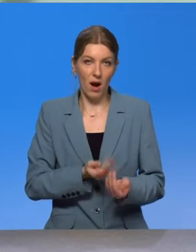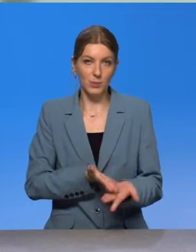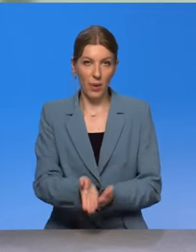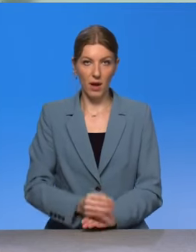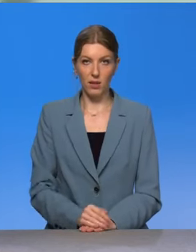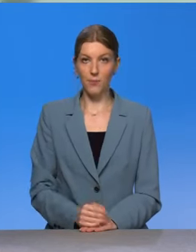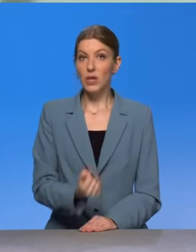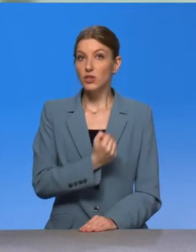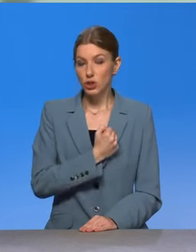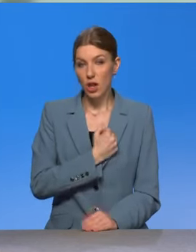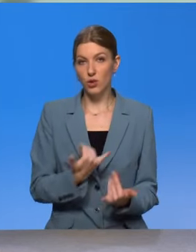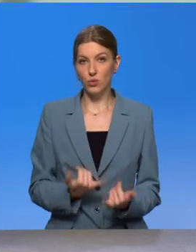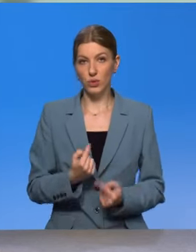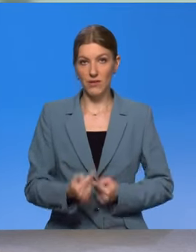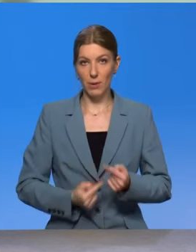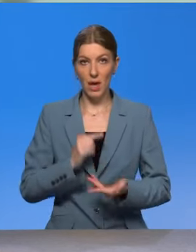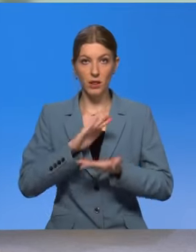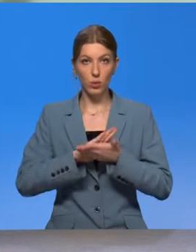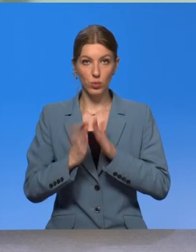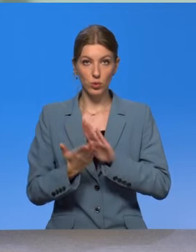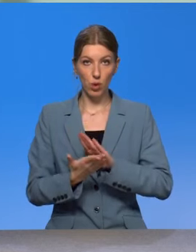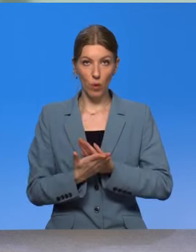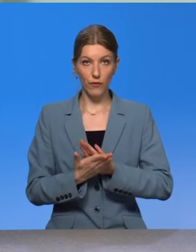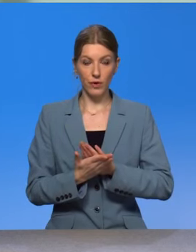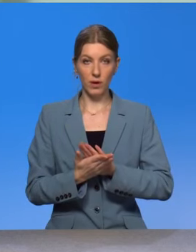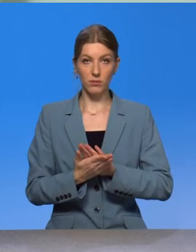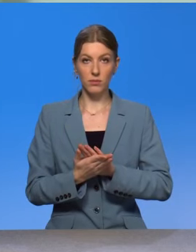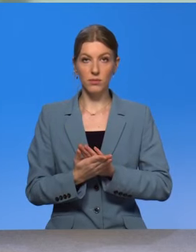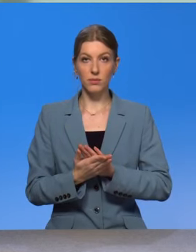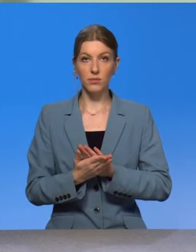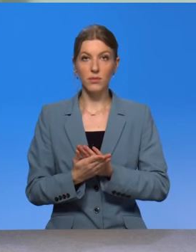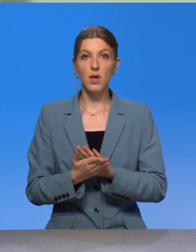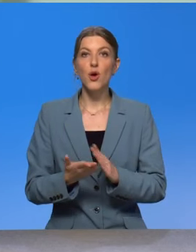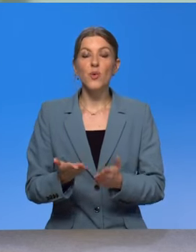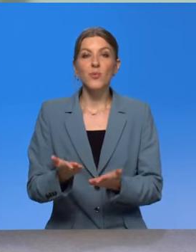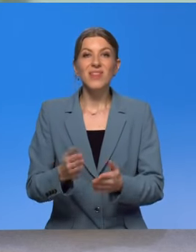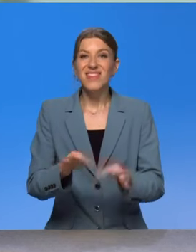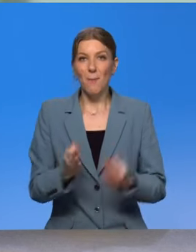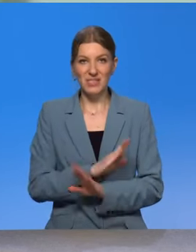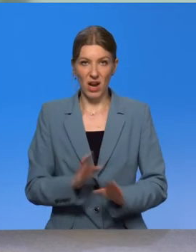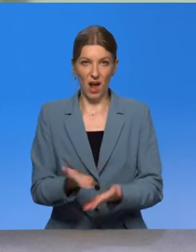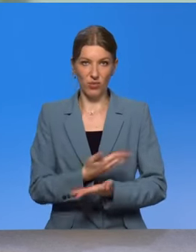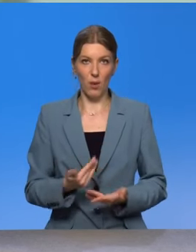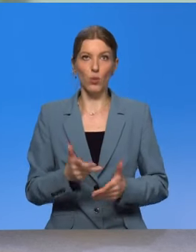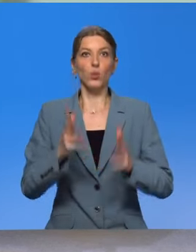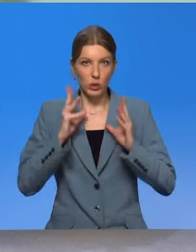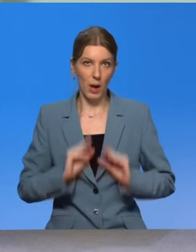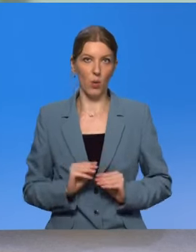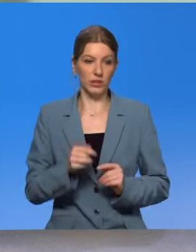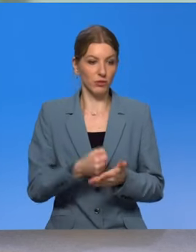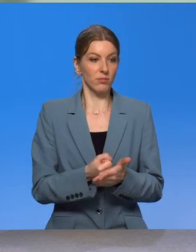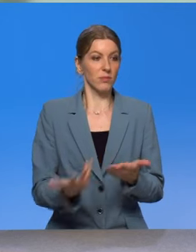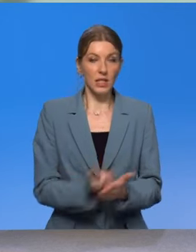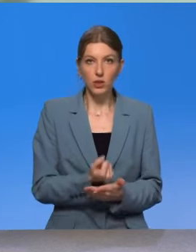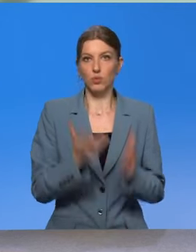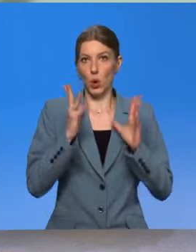современные условия, они не позволяют нам, так скажем, успокаиваться на достигнутом. В принципе, доверие с чем связано, прежде всего? С рисками,